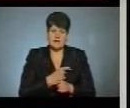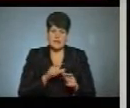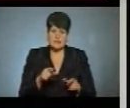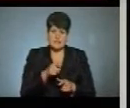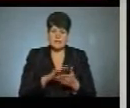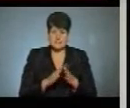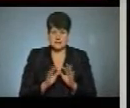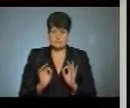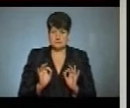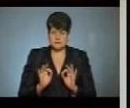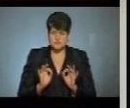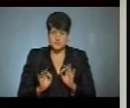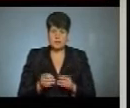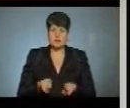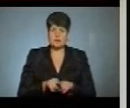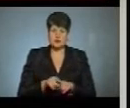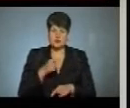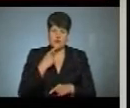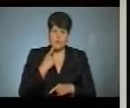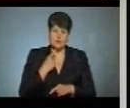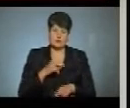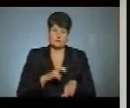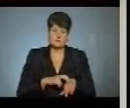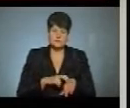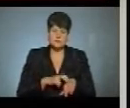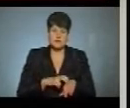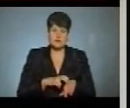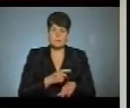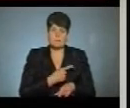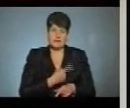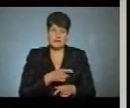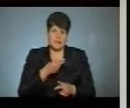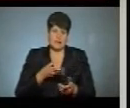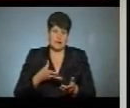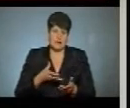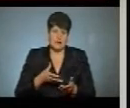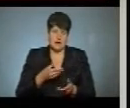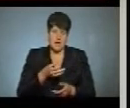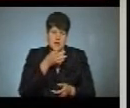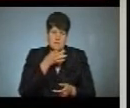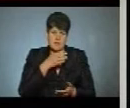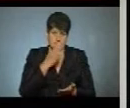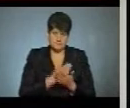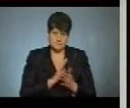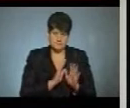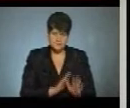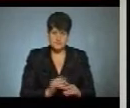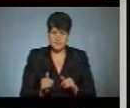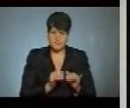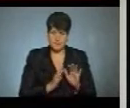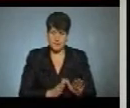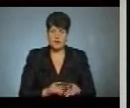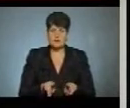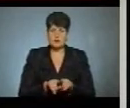стан задовільний. Також, за словами Богдана Кучера, медикаментами ці хворі забезпечені. Представниця прес-служби Національної служби